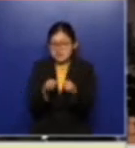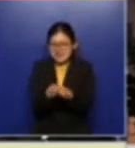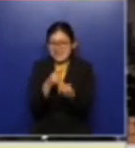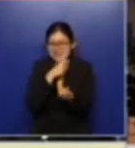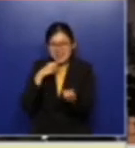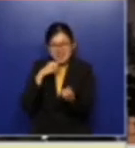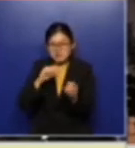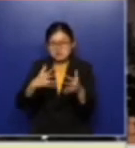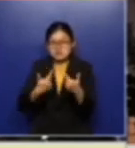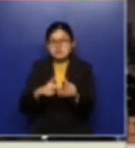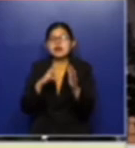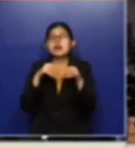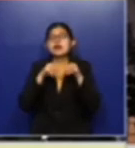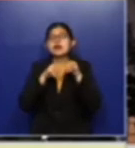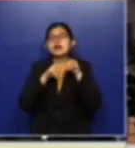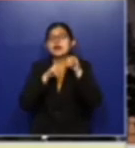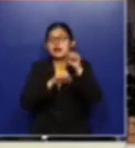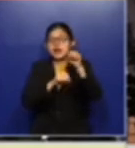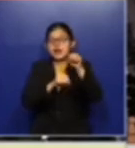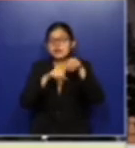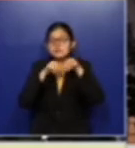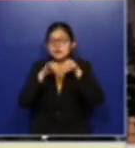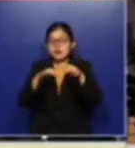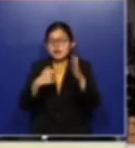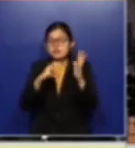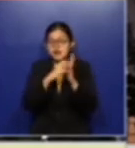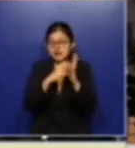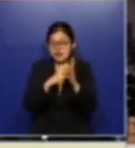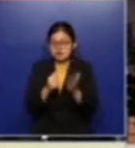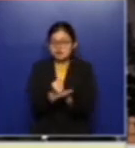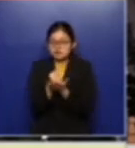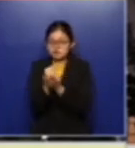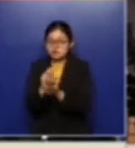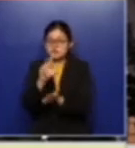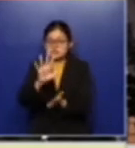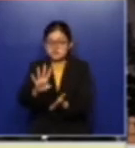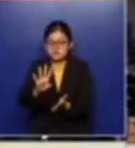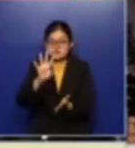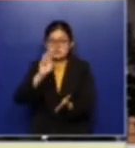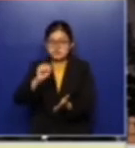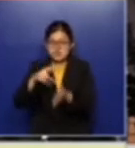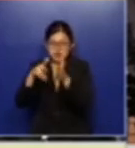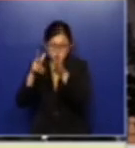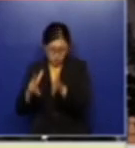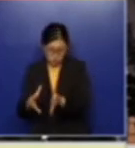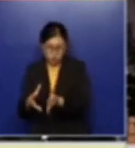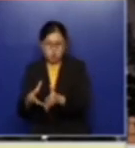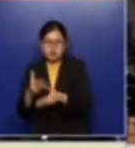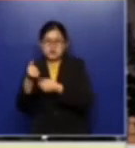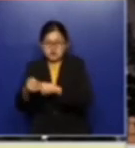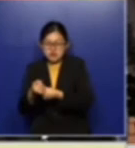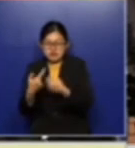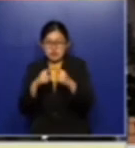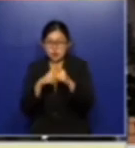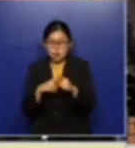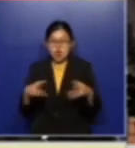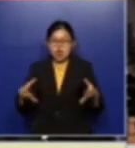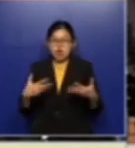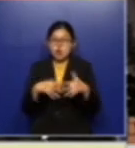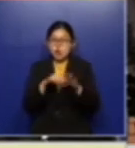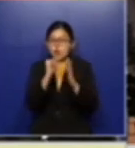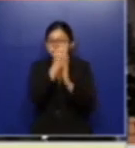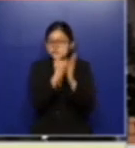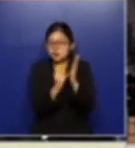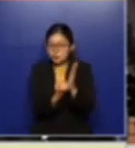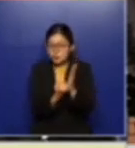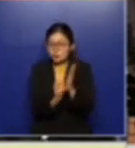าประกาศในภาคกลางเนี่ยเราช่วยไปประมาณ 400,000 กว่ารายนะครับแต่ไม่รวมสระบุรีท่านถ